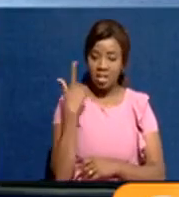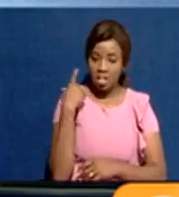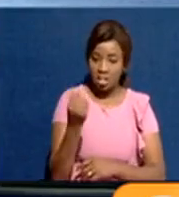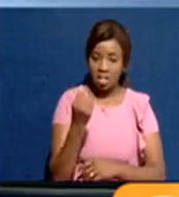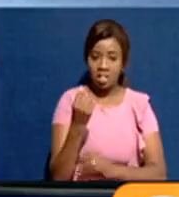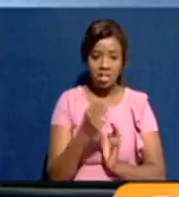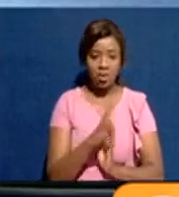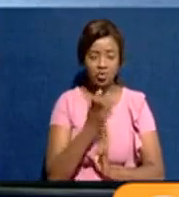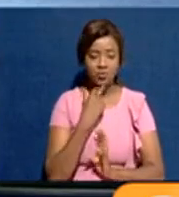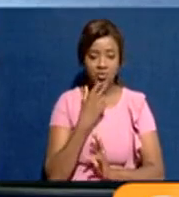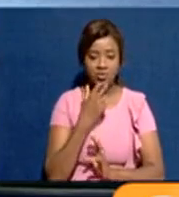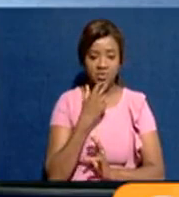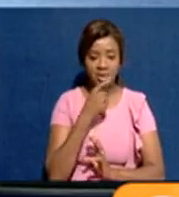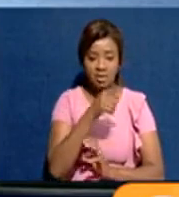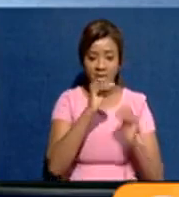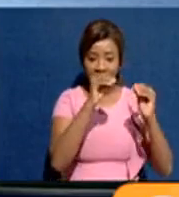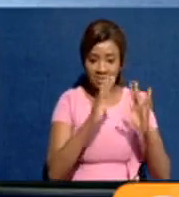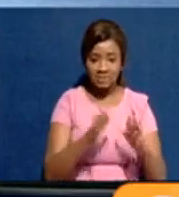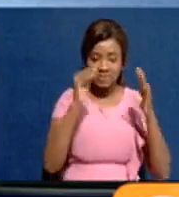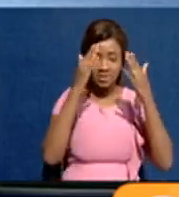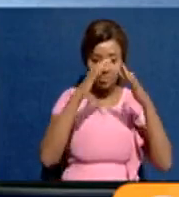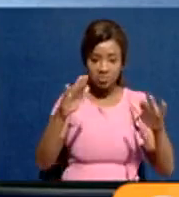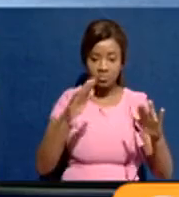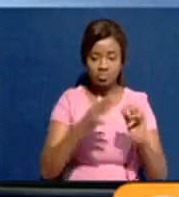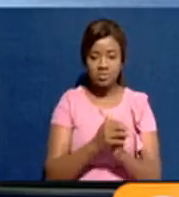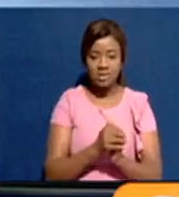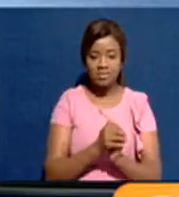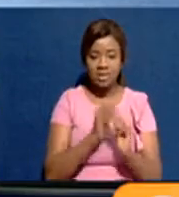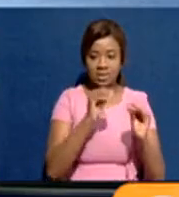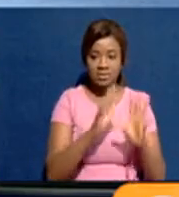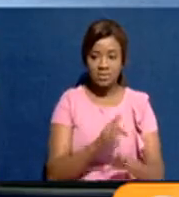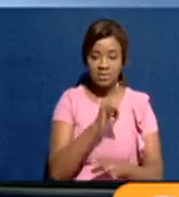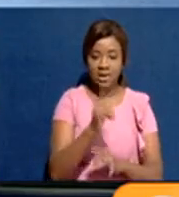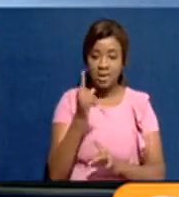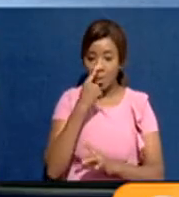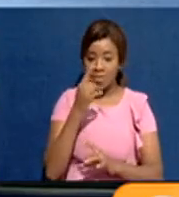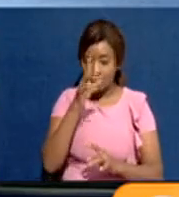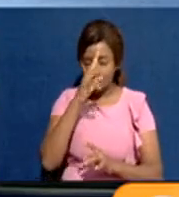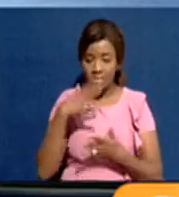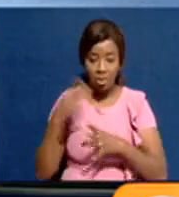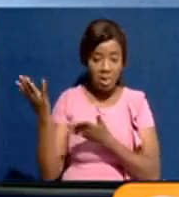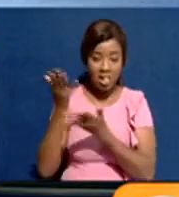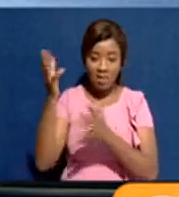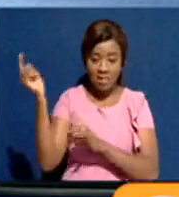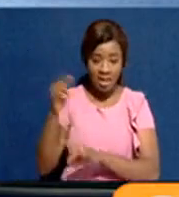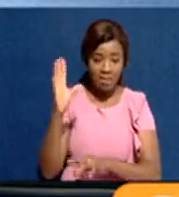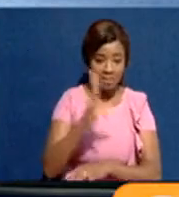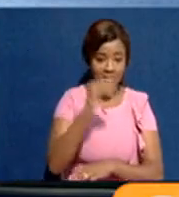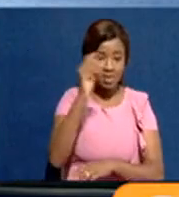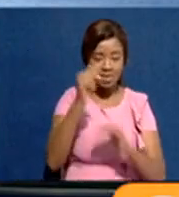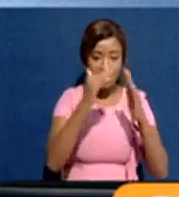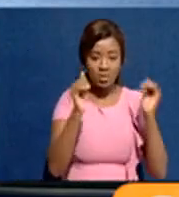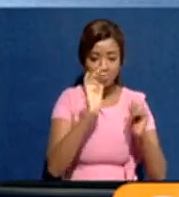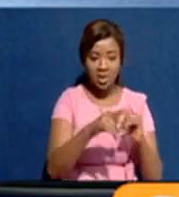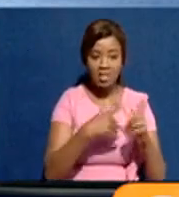Ahmed Yussuf Gasana, ambaye ni mwalimu wa dini ya Kiislamu, alichukuliwa nyumbani kwake na watu wasiojulikana na hadi leo mtazamaji hajulikani aliko.